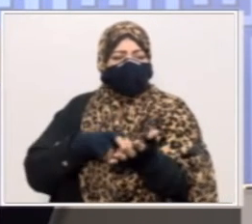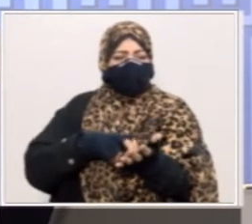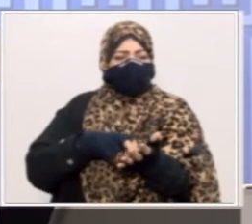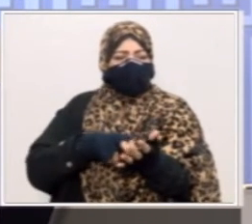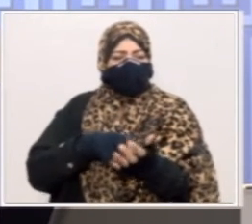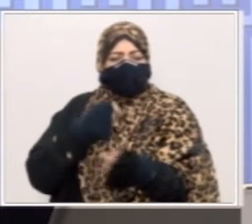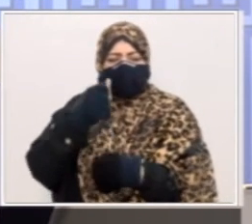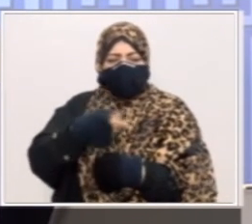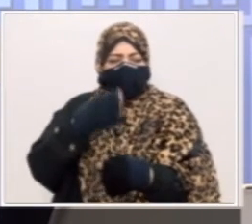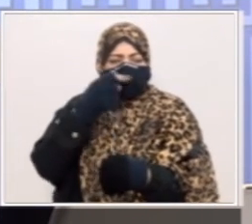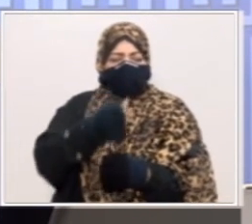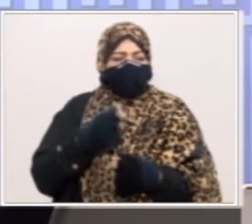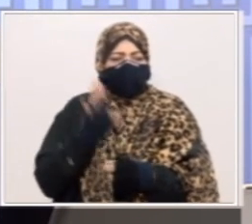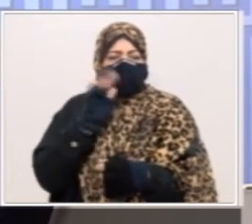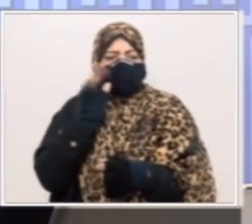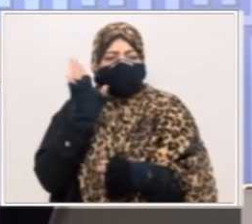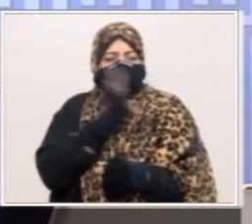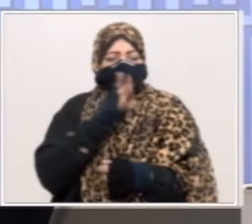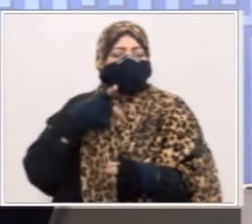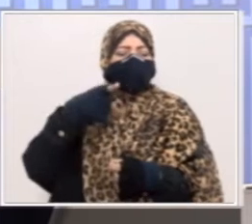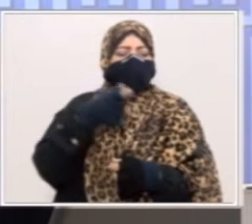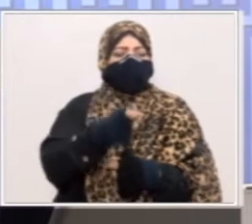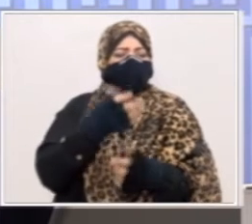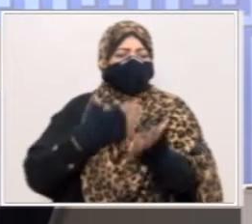العار. كانوا يقتلون البنات كذلك في بعض